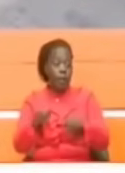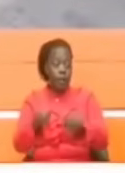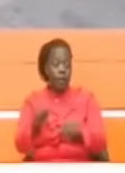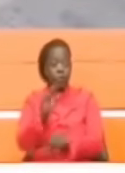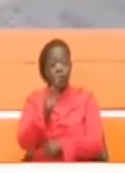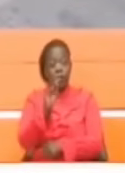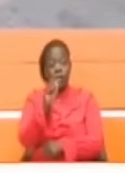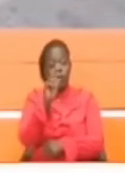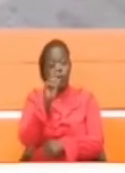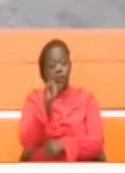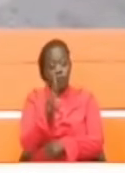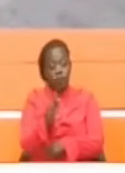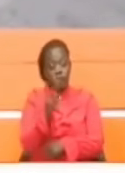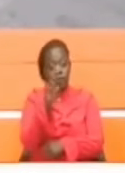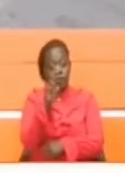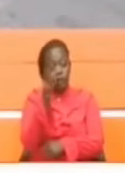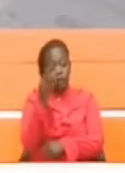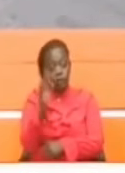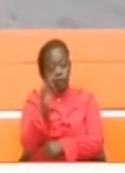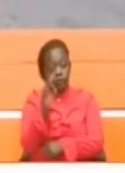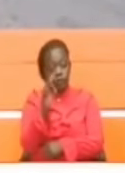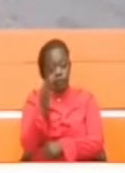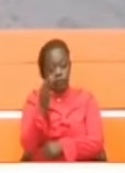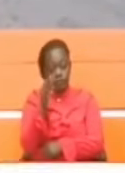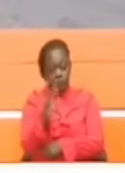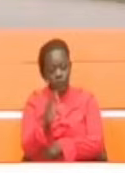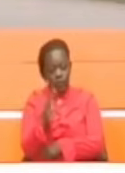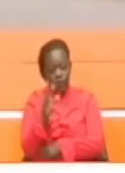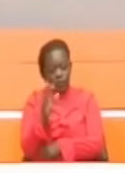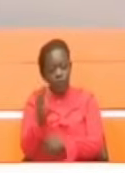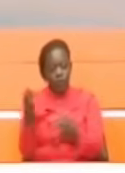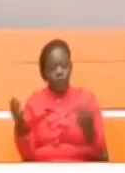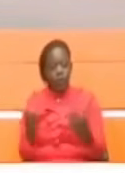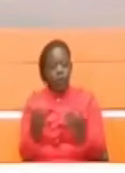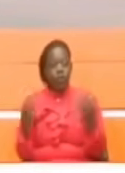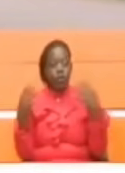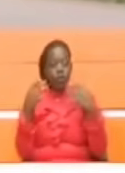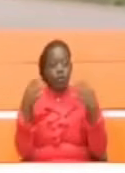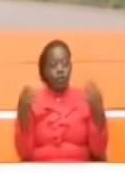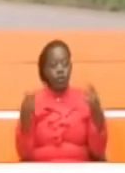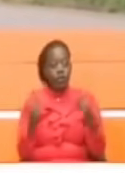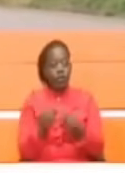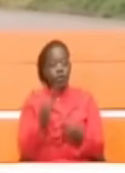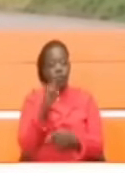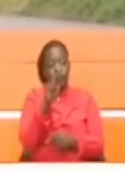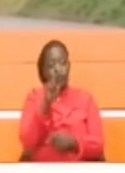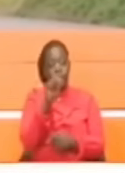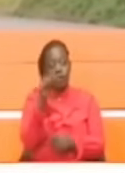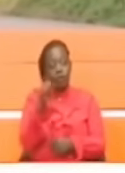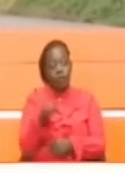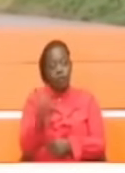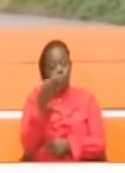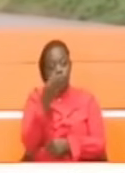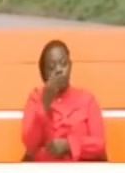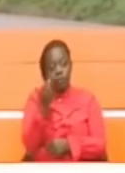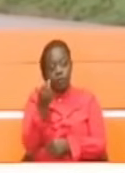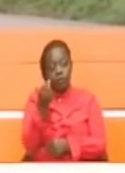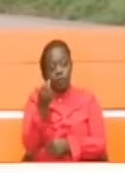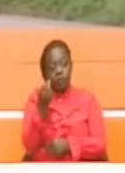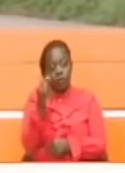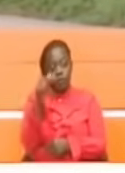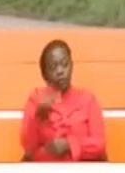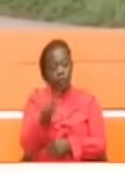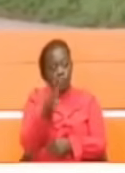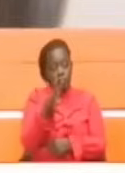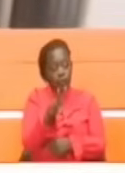bokisa na UFC 341X ekonye tureera eyakiragala na UAZ 363V n'ekyana kyeyo